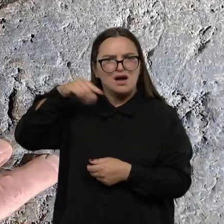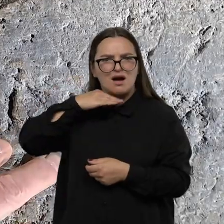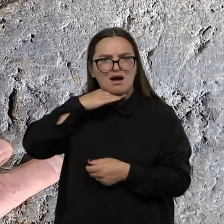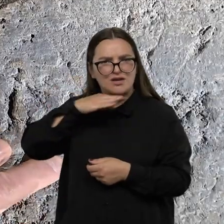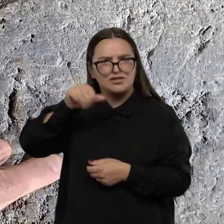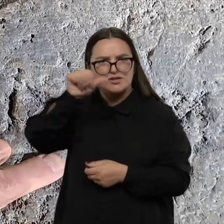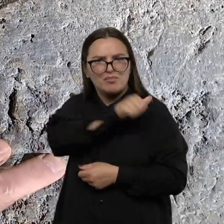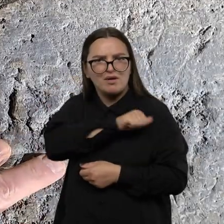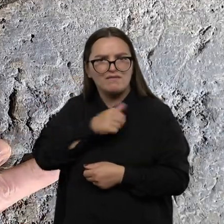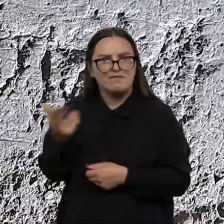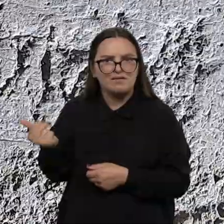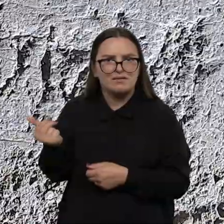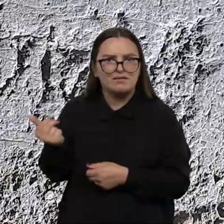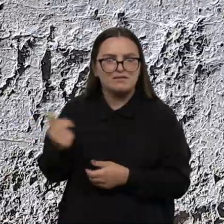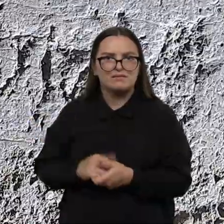vietiniai žmonės.